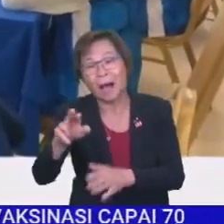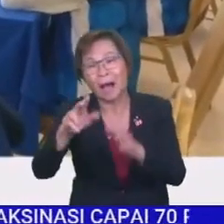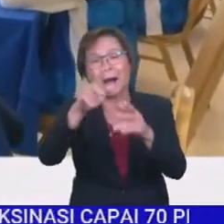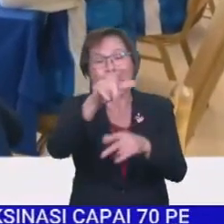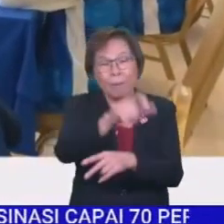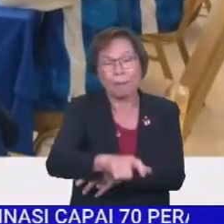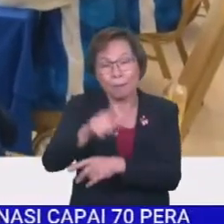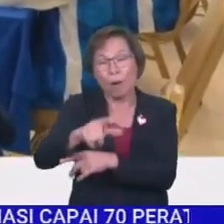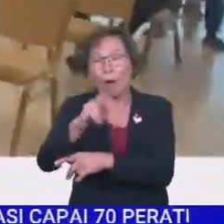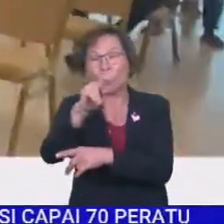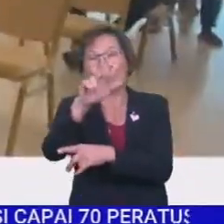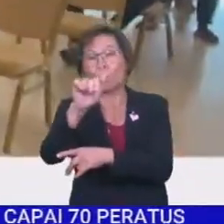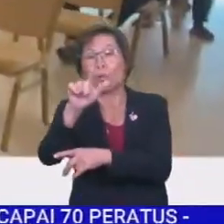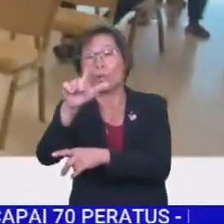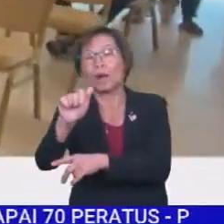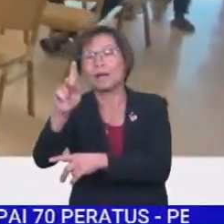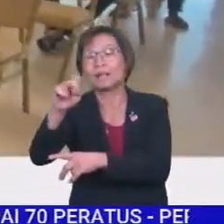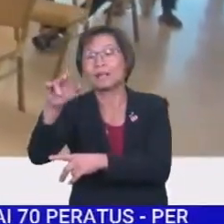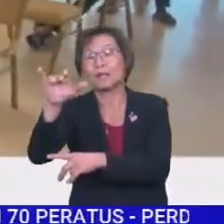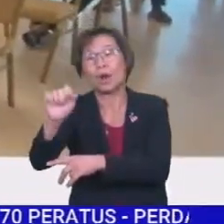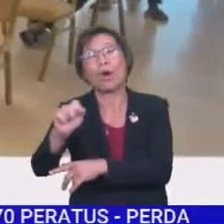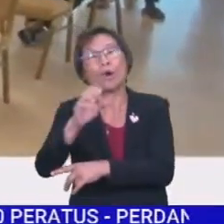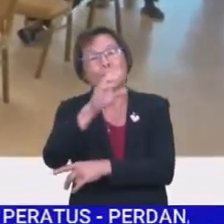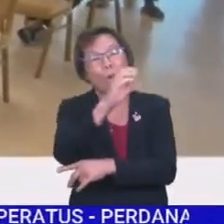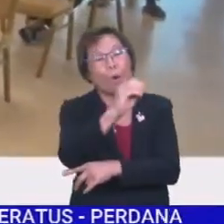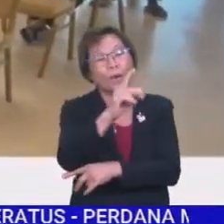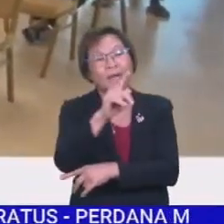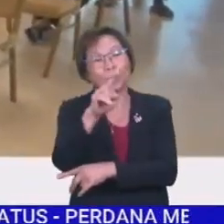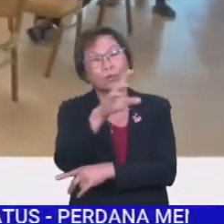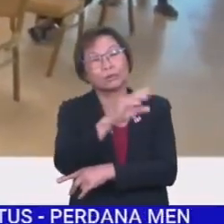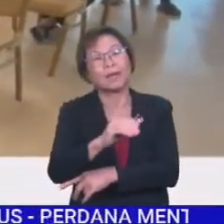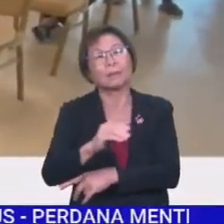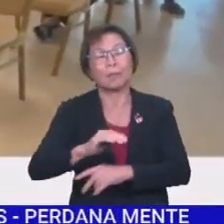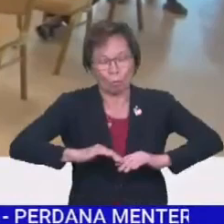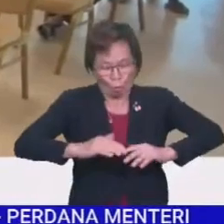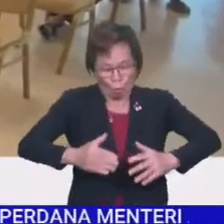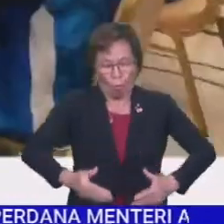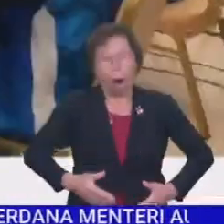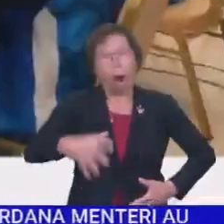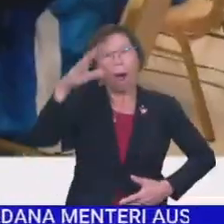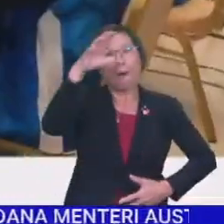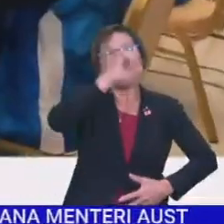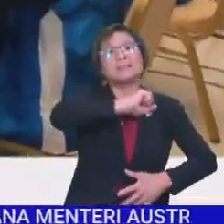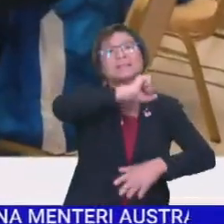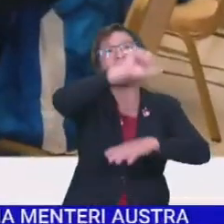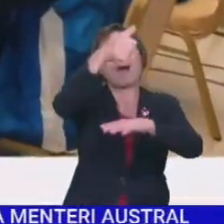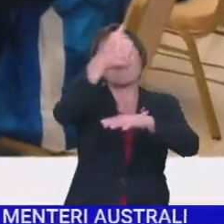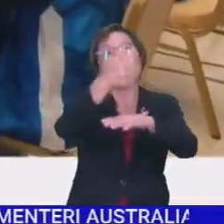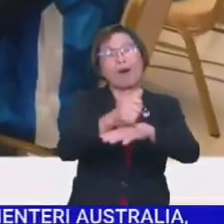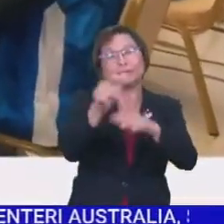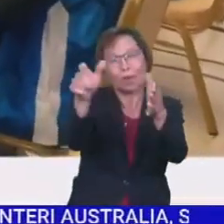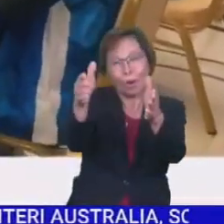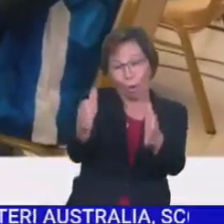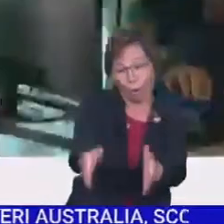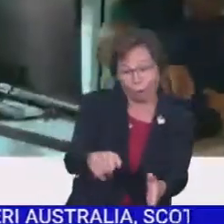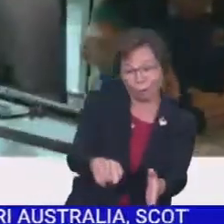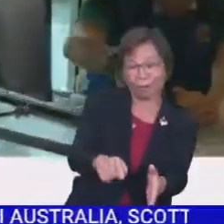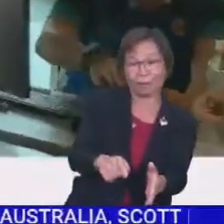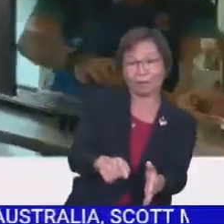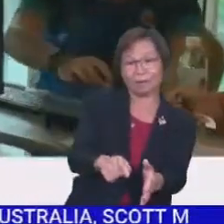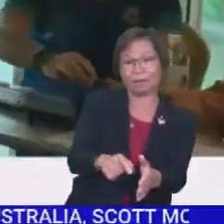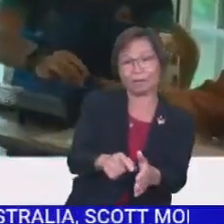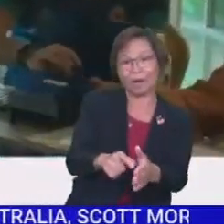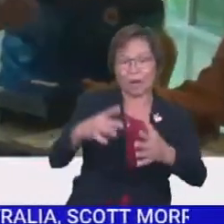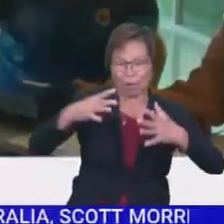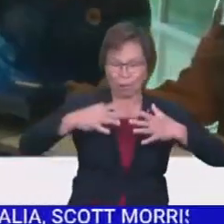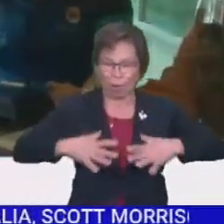Kuala Nerus termasuk OKU dan wanita hamil yang terlepas janji temu. Turut mencuri perhatian apabila salah seorang penerima vaksin memakai